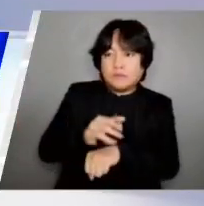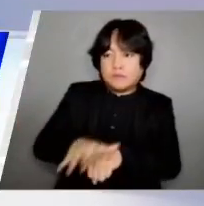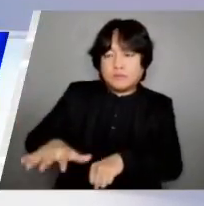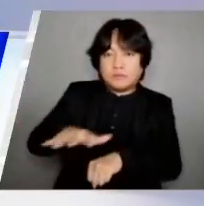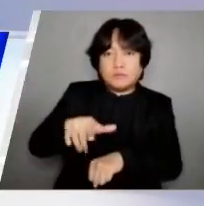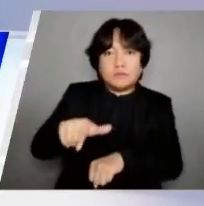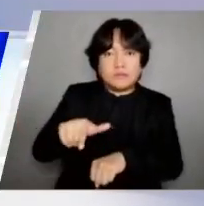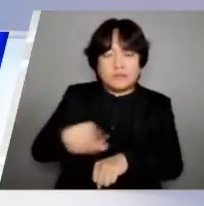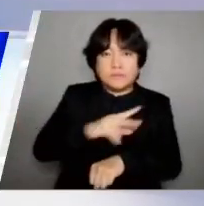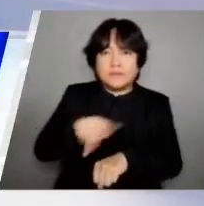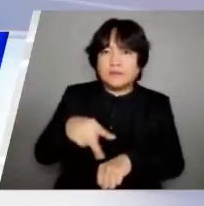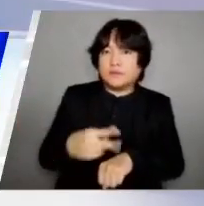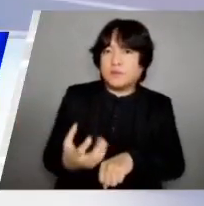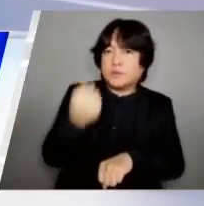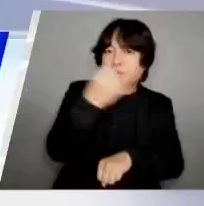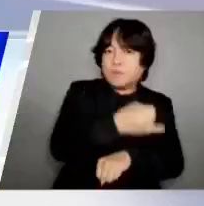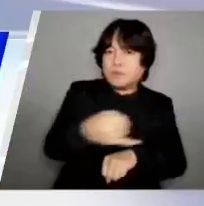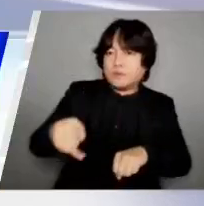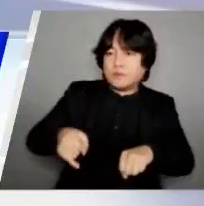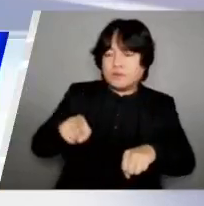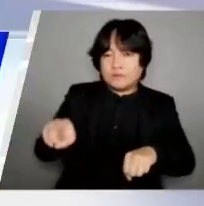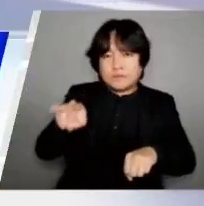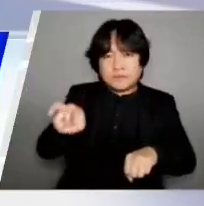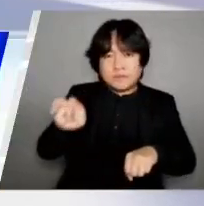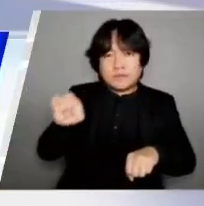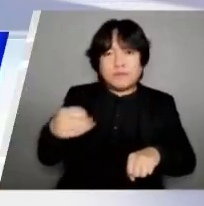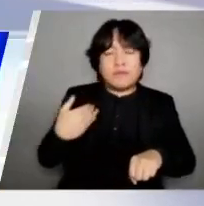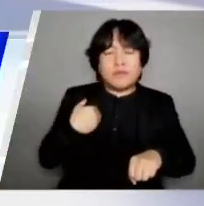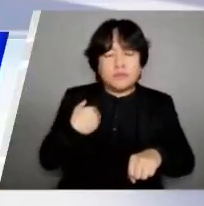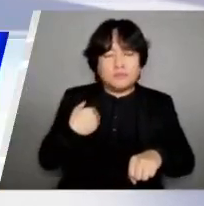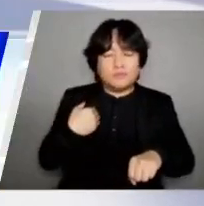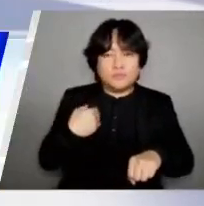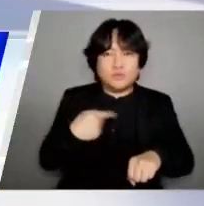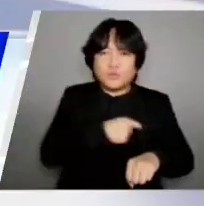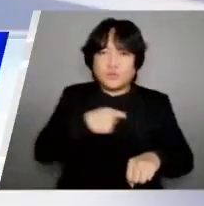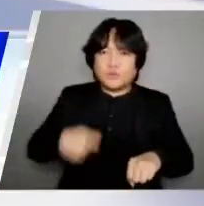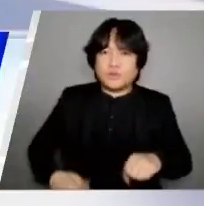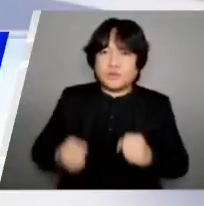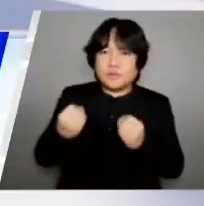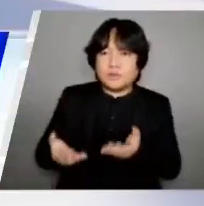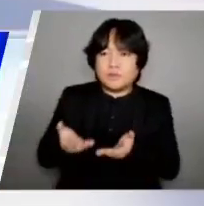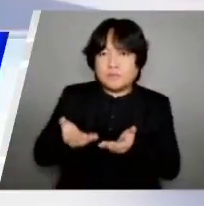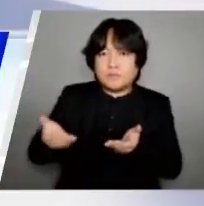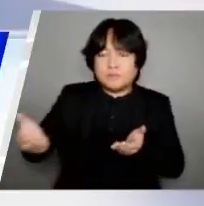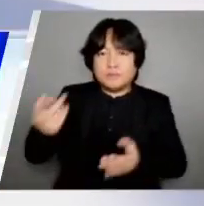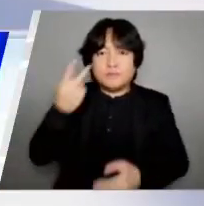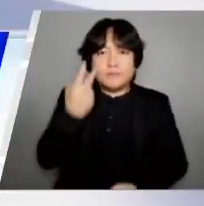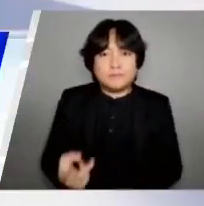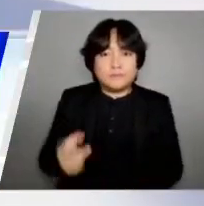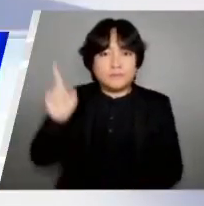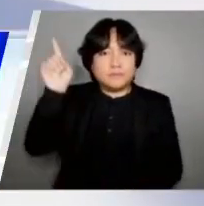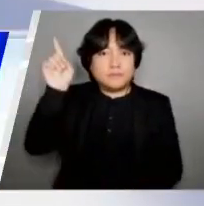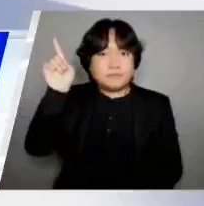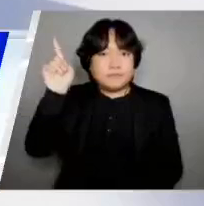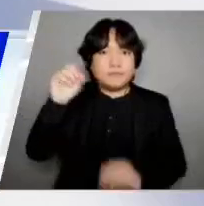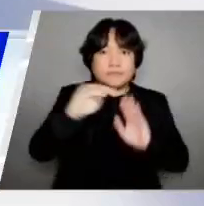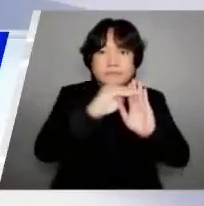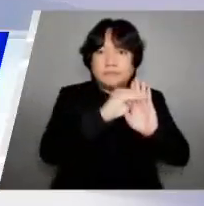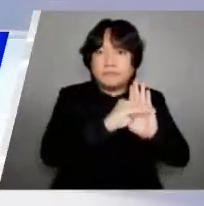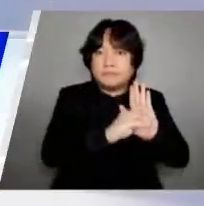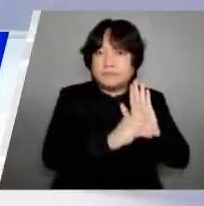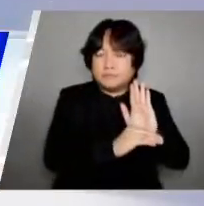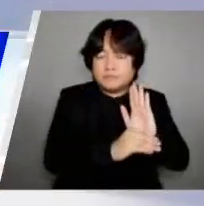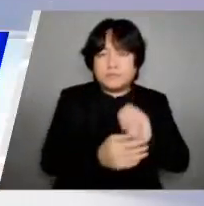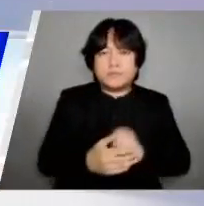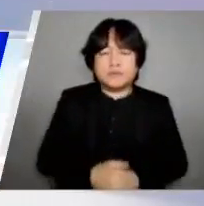ng China Coast Guard at Chinese Navy at 53 ang namataang Chinese Maritime Militia. Ayon sa Navy, posibleng